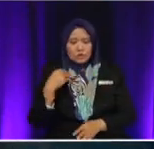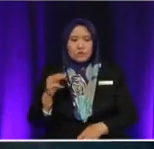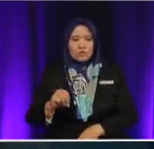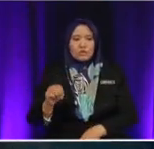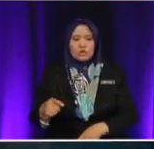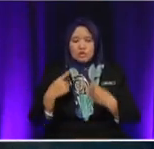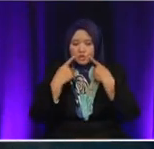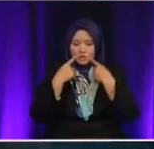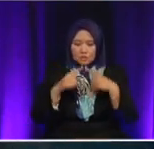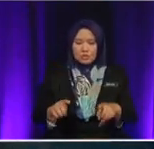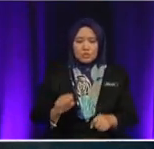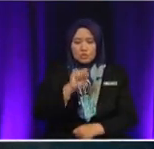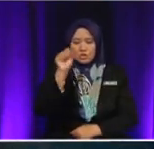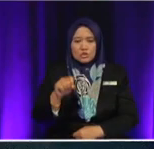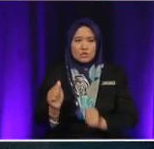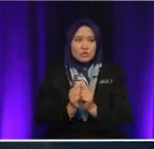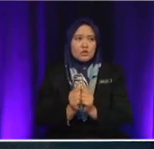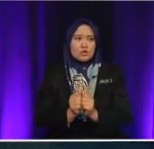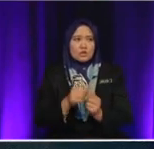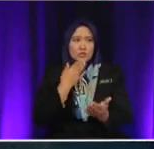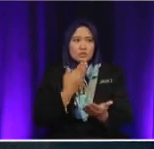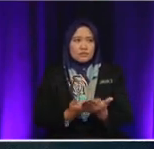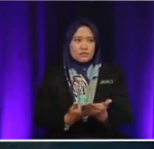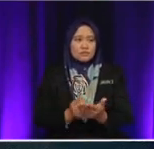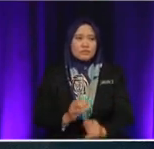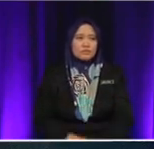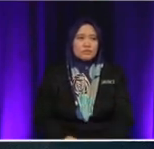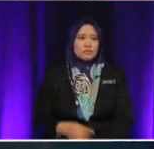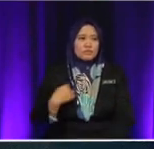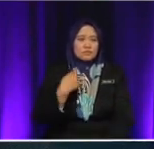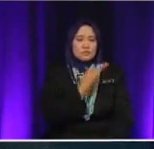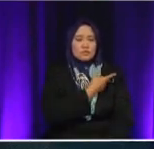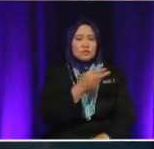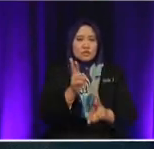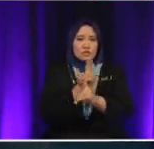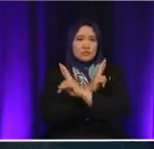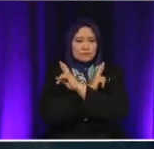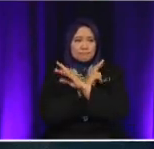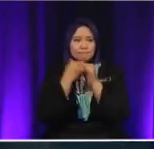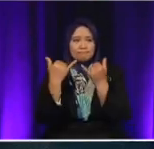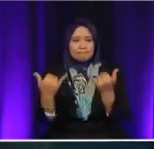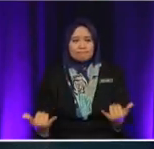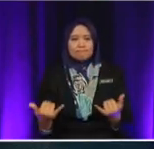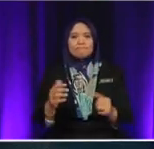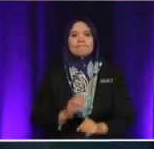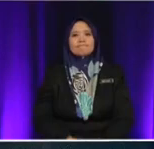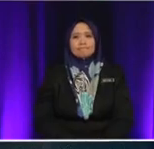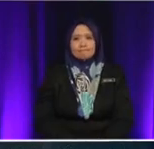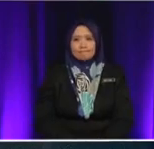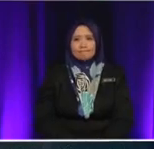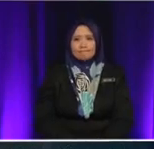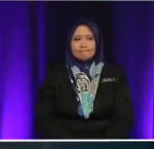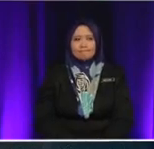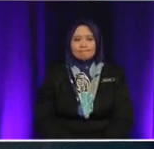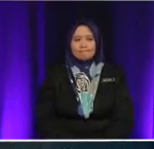dia berkenaan dengan kemahiran asas keusahawanan hubungan manusia. Kita akan berhenti berehat dulu kembali selepas ini dalam slot sukses SPM